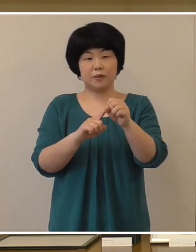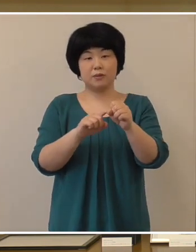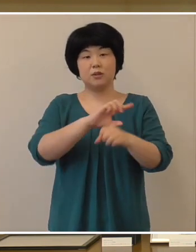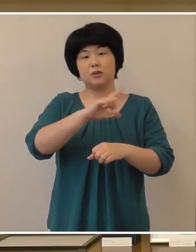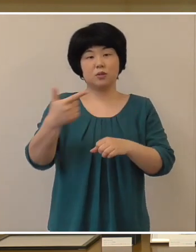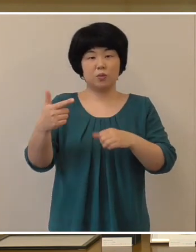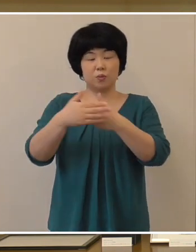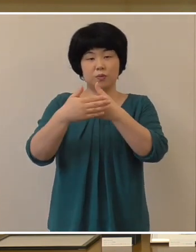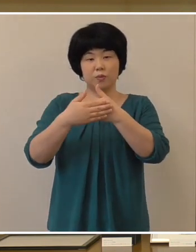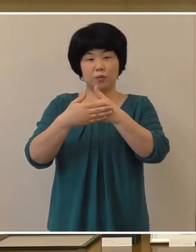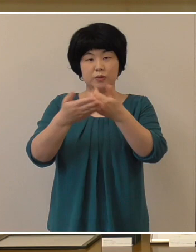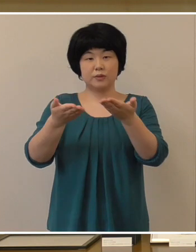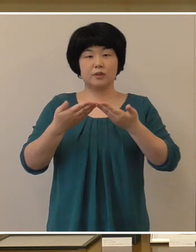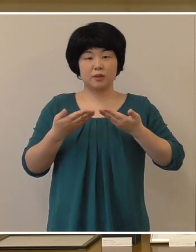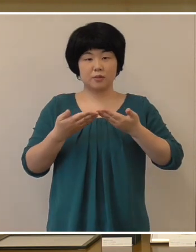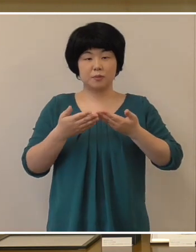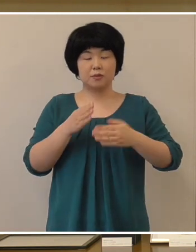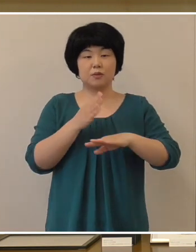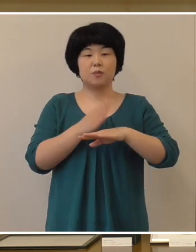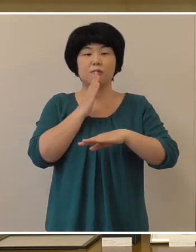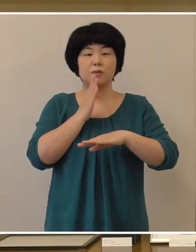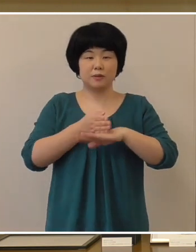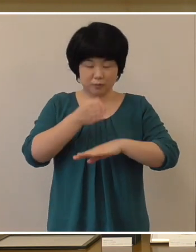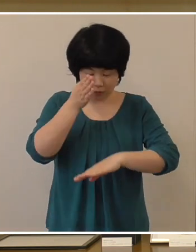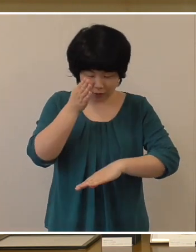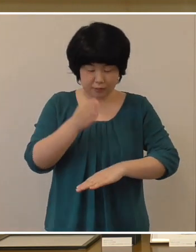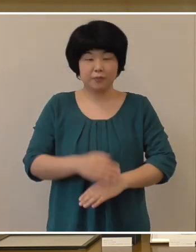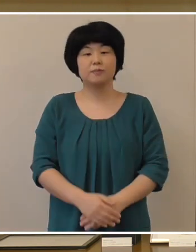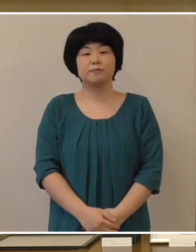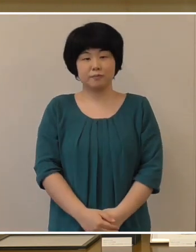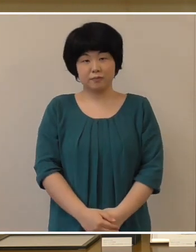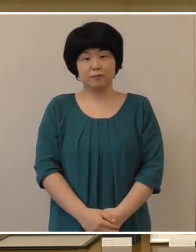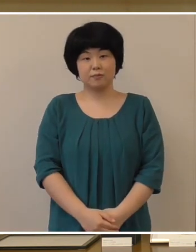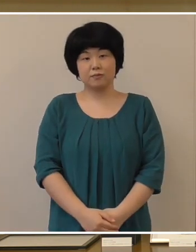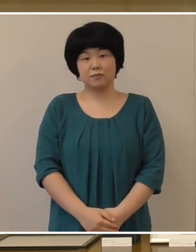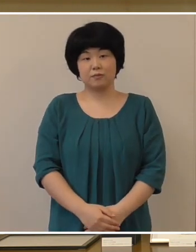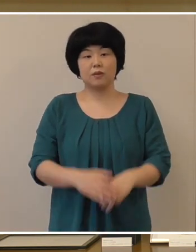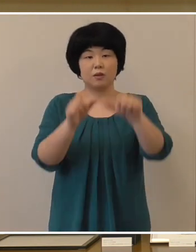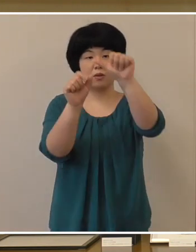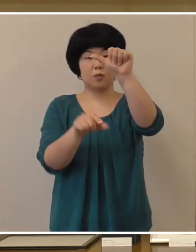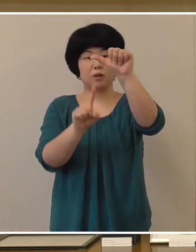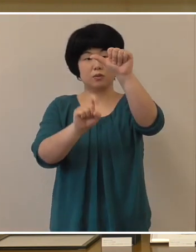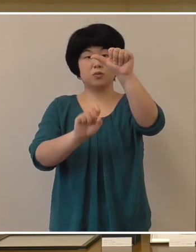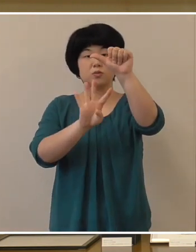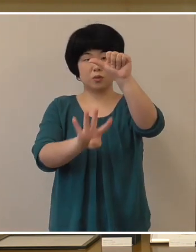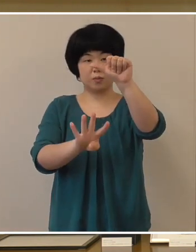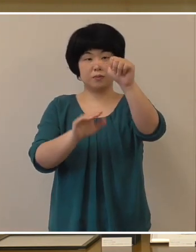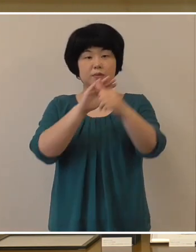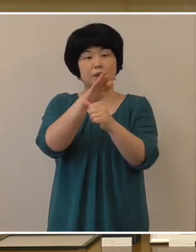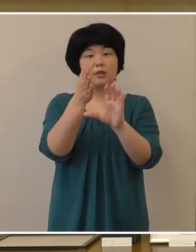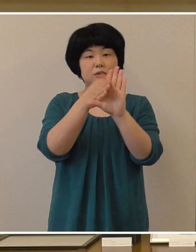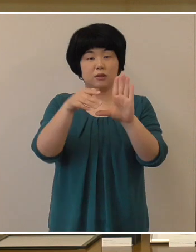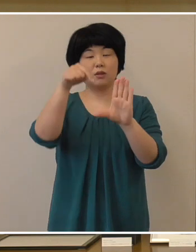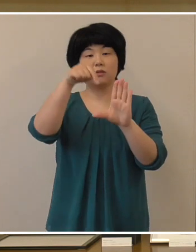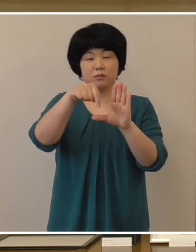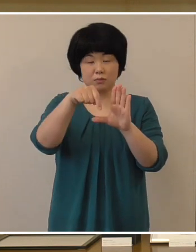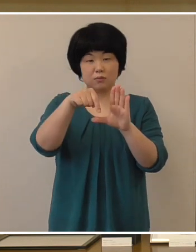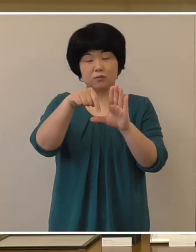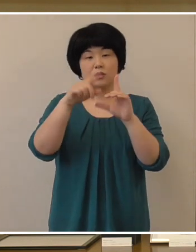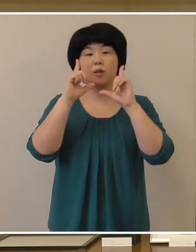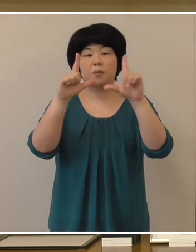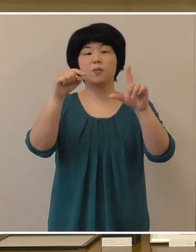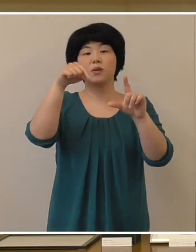に、ご尽力いただいております。ありがとうございます。そんな中、5月14日愛知県におきまし